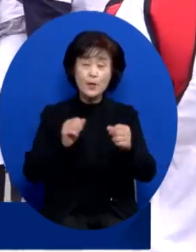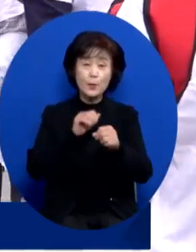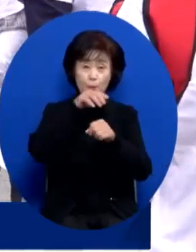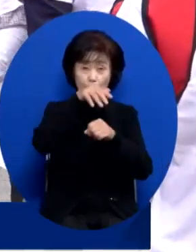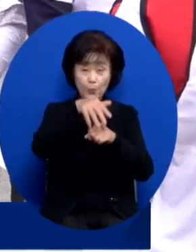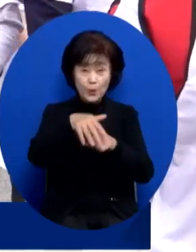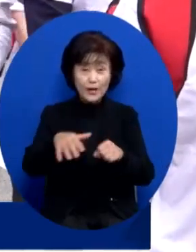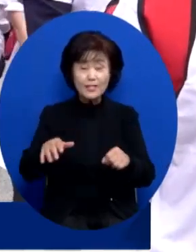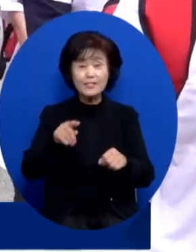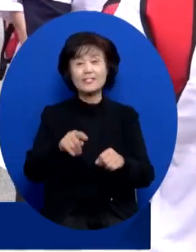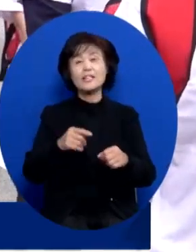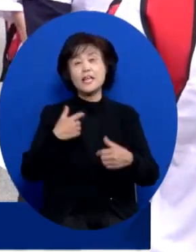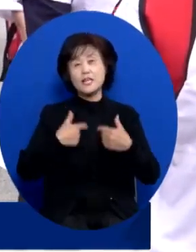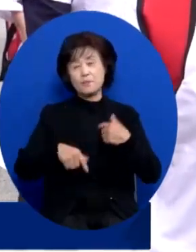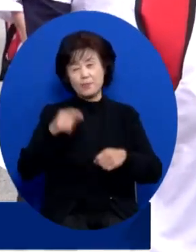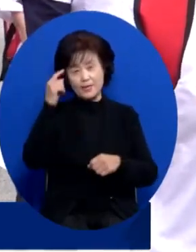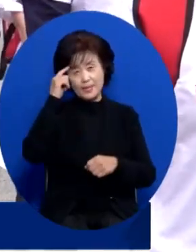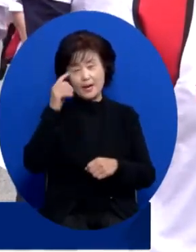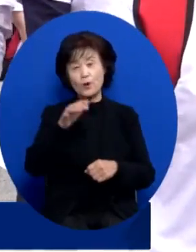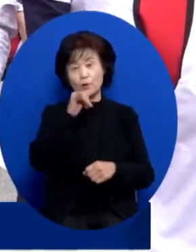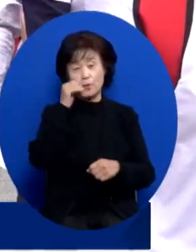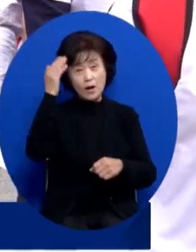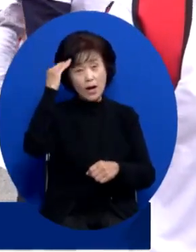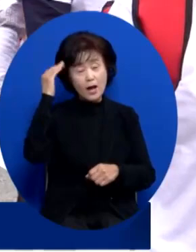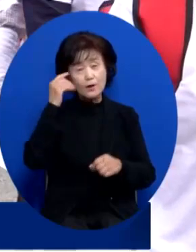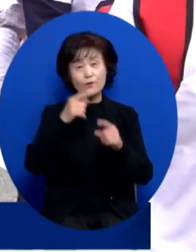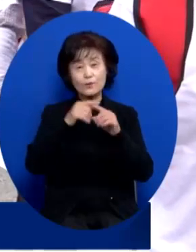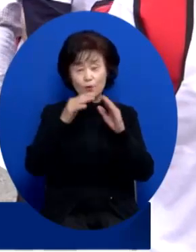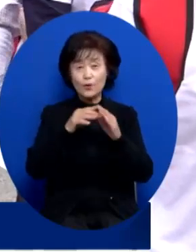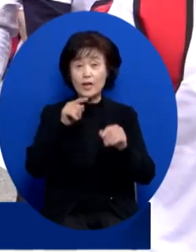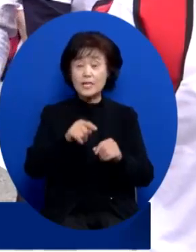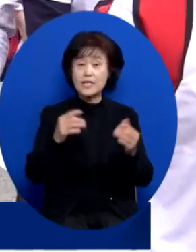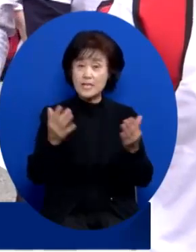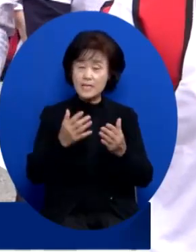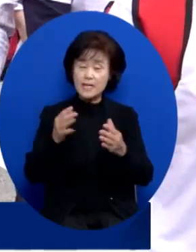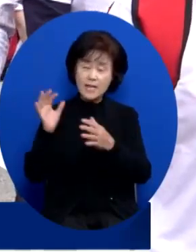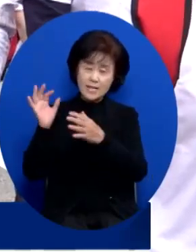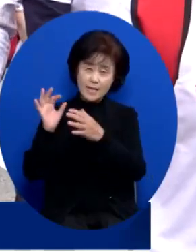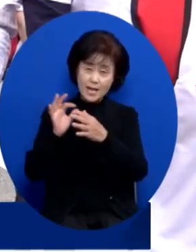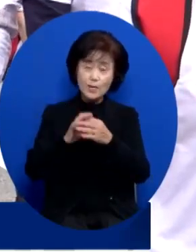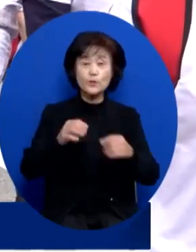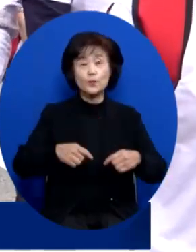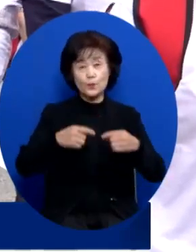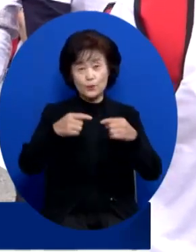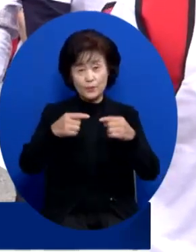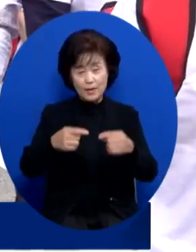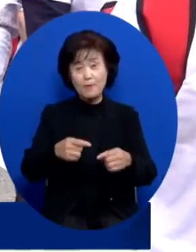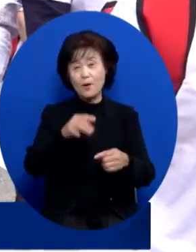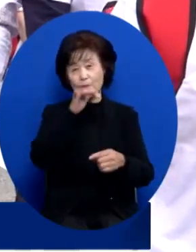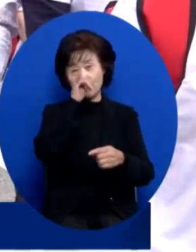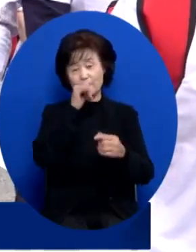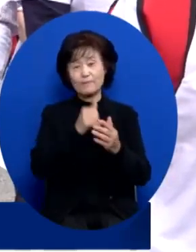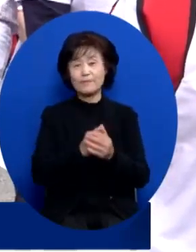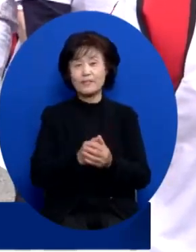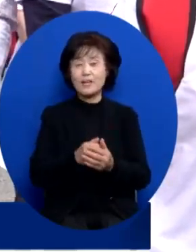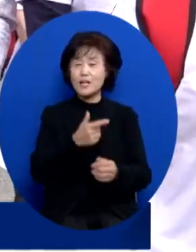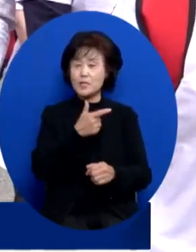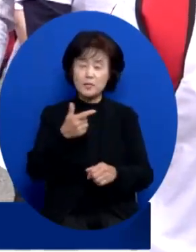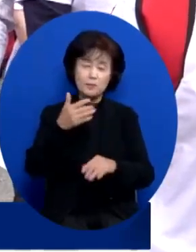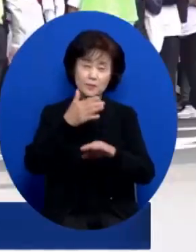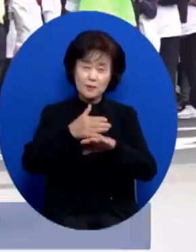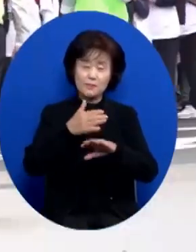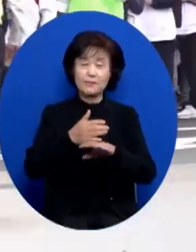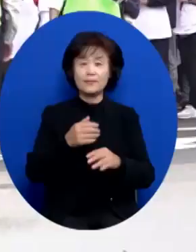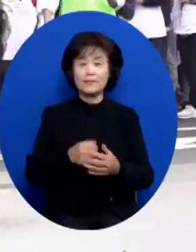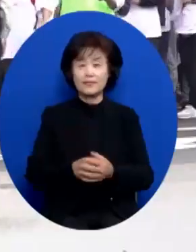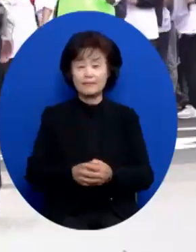것에 대해서 기쁘게 생각합니다. 한국교회가 이 일에 계속적으로 동참하고 있습니다. 얼마나 감사한지 모르겠습니다.